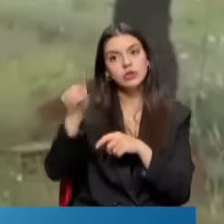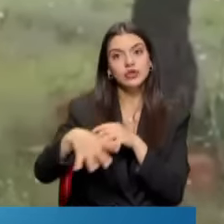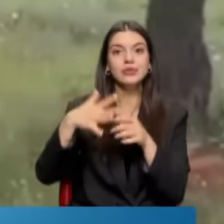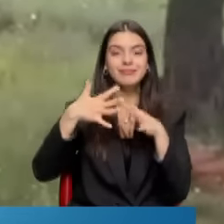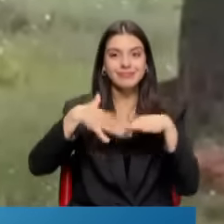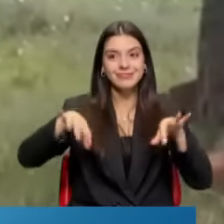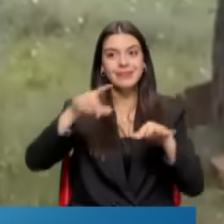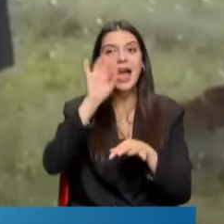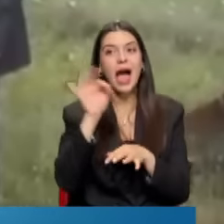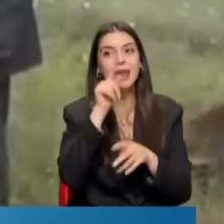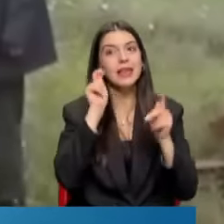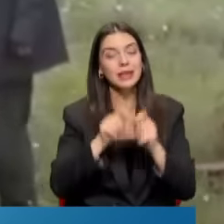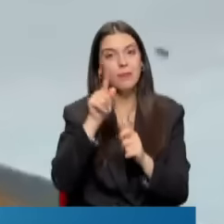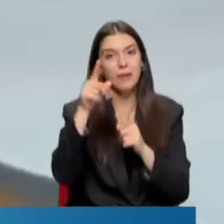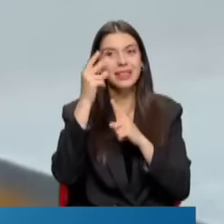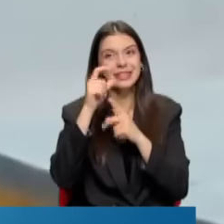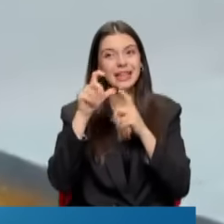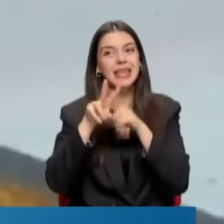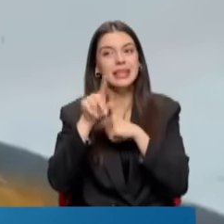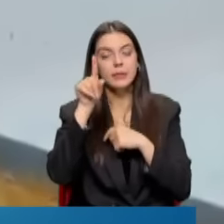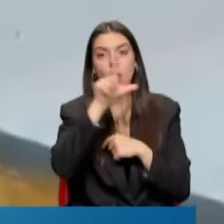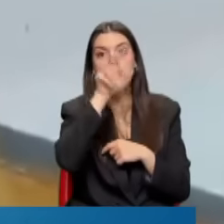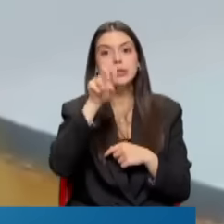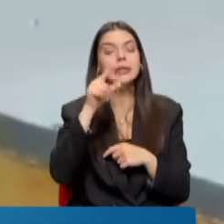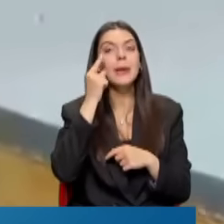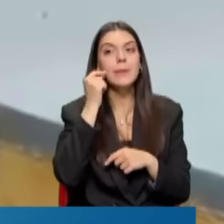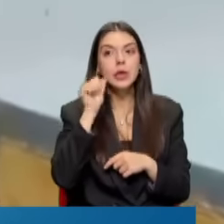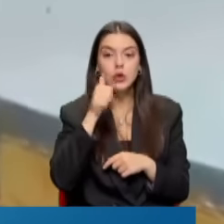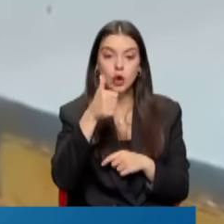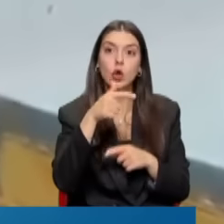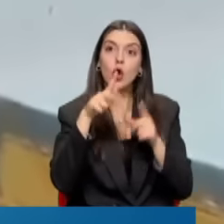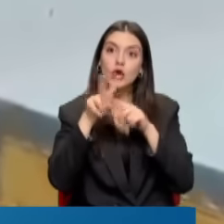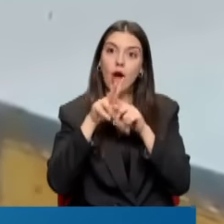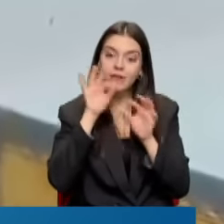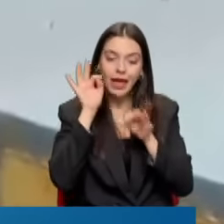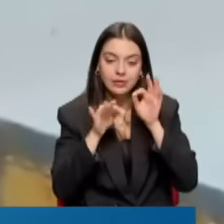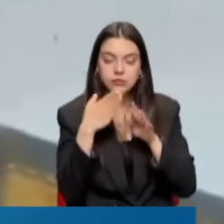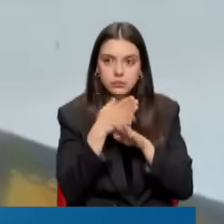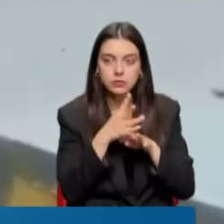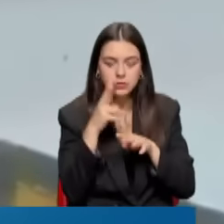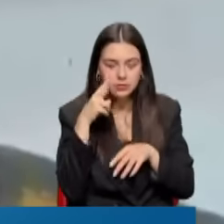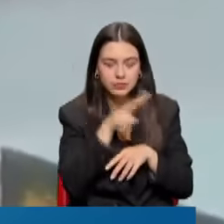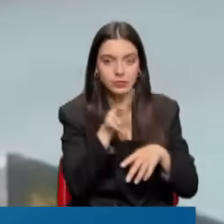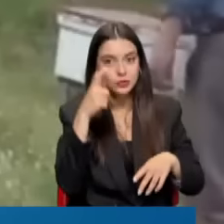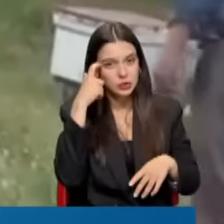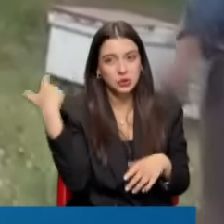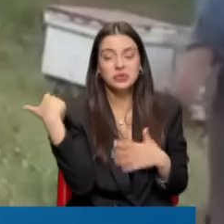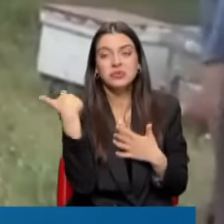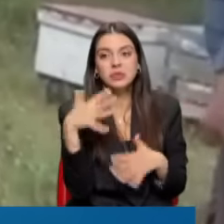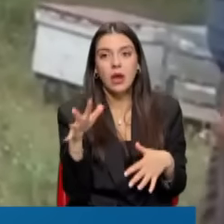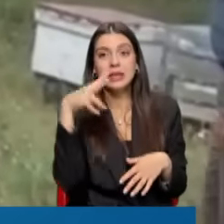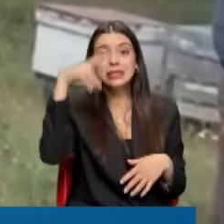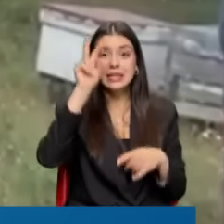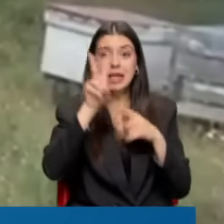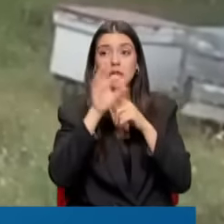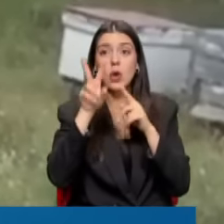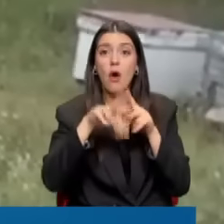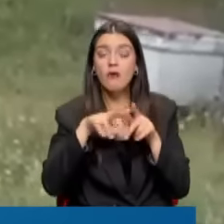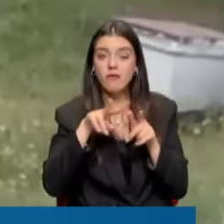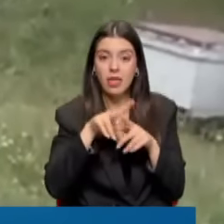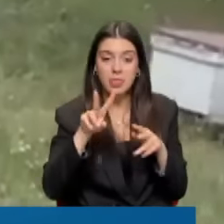arıcılık yapan İskender Yıldırım 18 Mayıs günü kovanlarını kontrol etmeye gitti karşılaştığı manzarayla şoke oldu 80 kovandaki bal